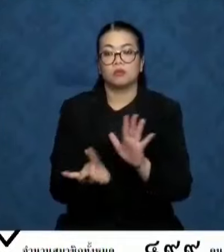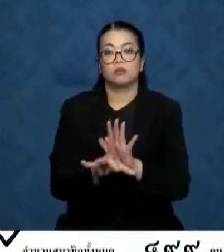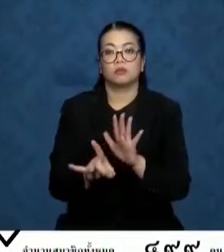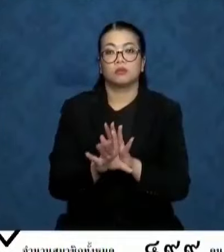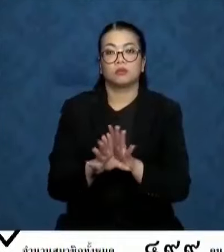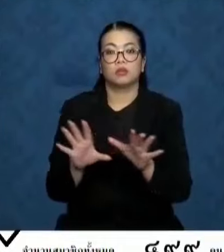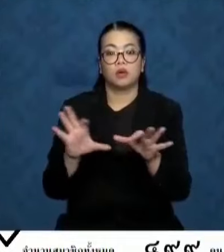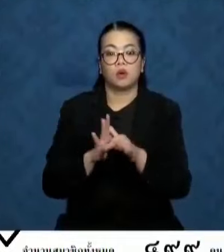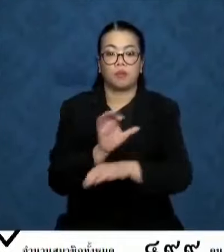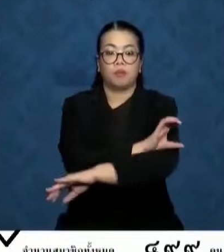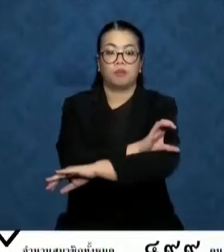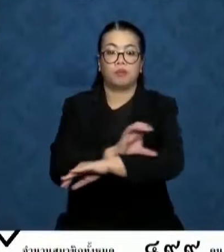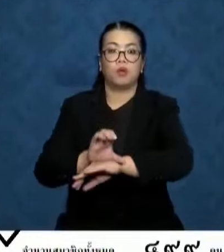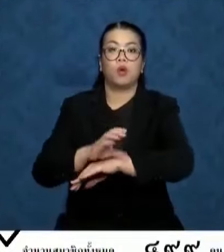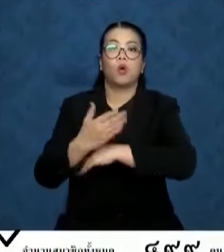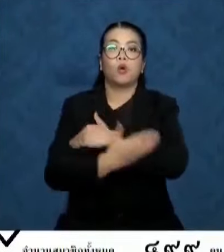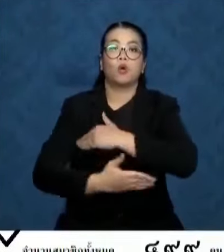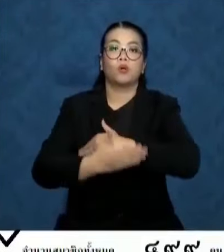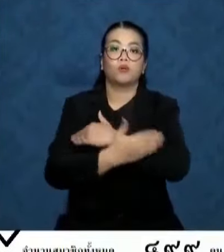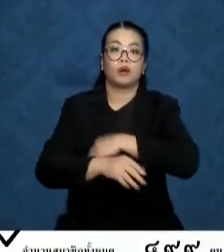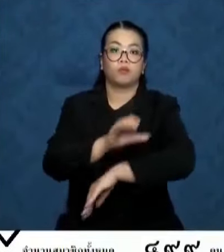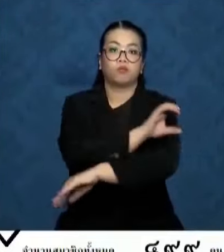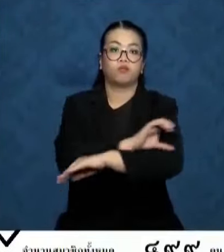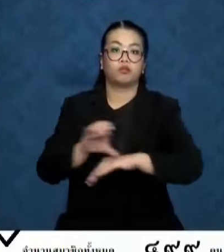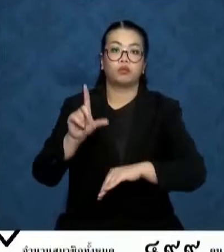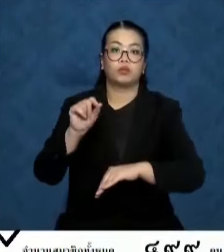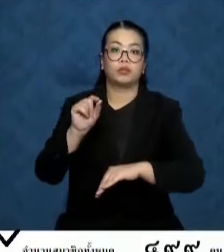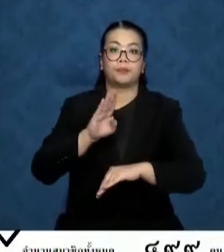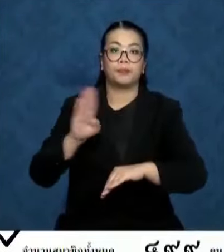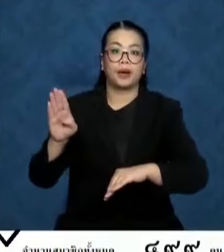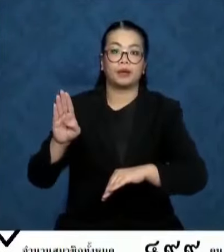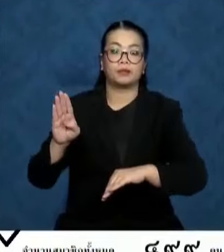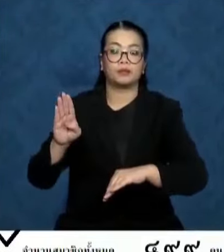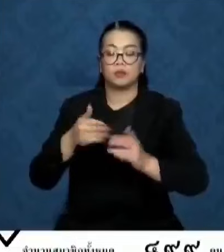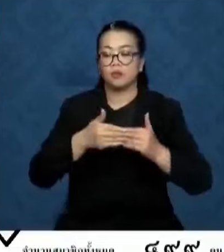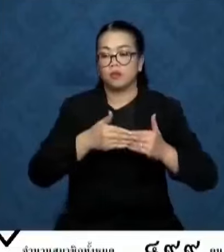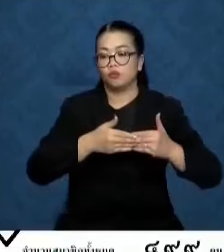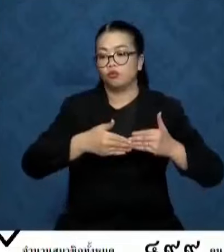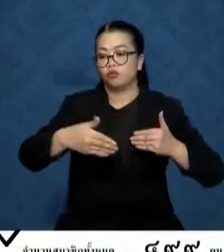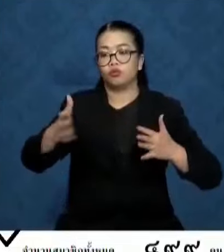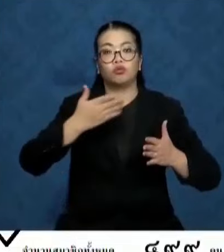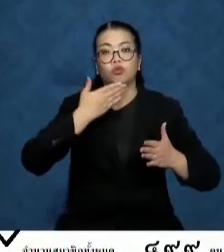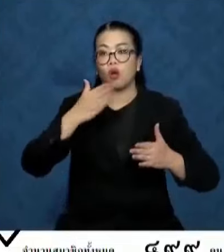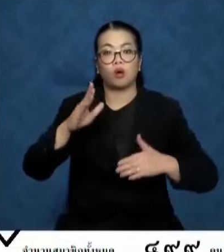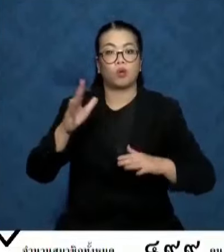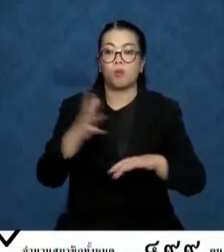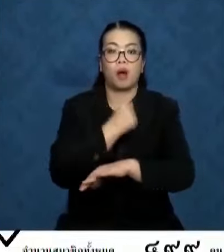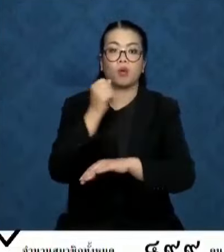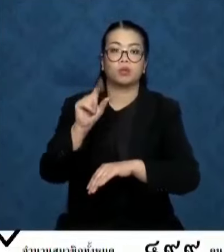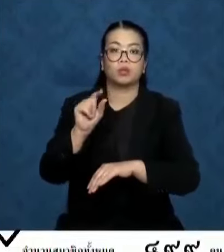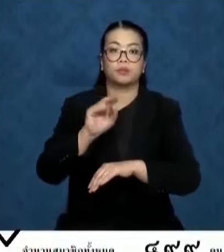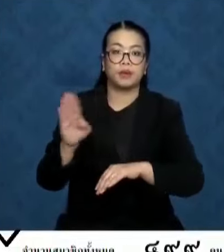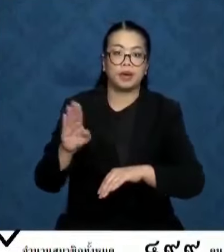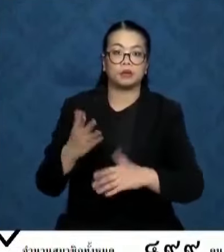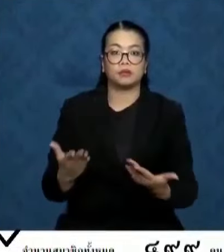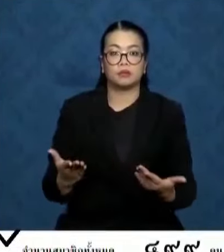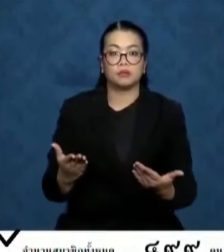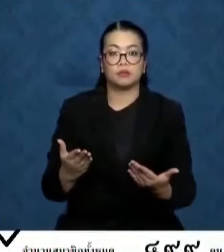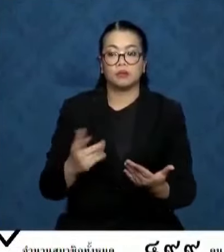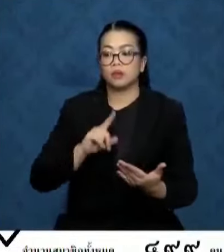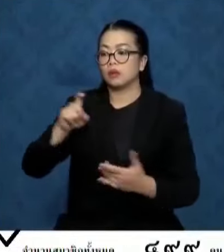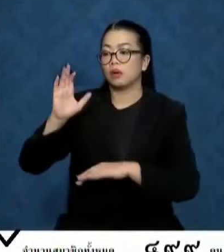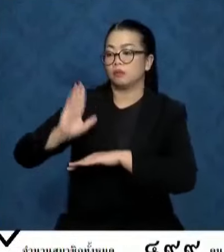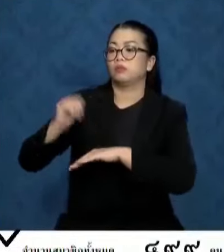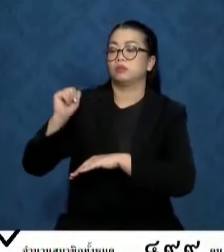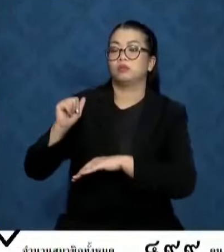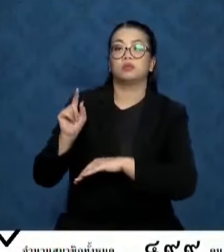เรื่องรถไฟฟ้า 20 บาตลอดสายผมคุยกด็คเตอ์สามาราชพฤษิทธิผู้เชี่ย